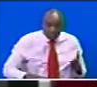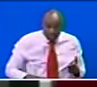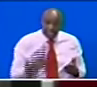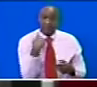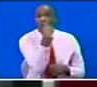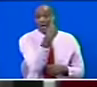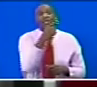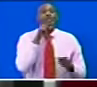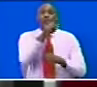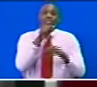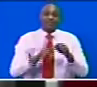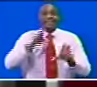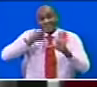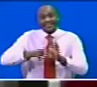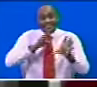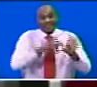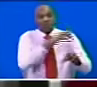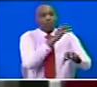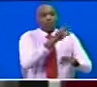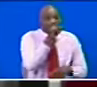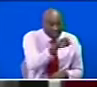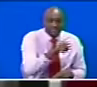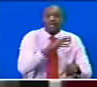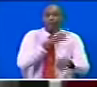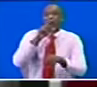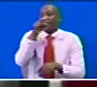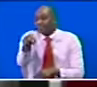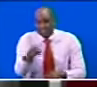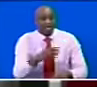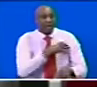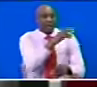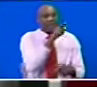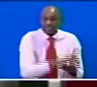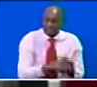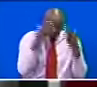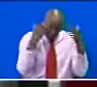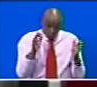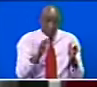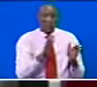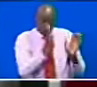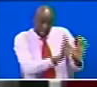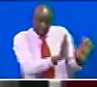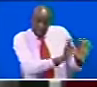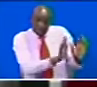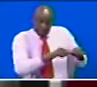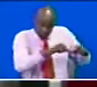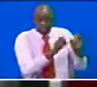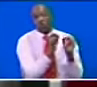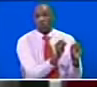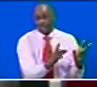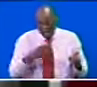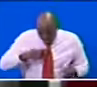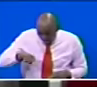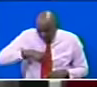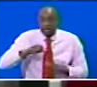ni kugawana viti kati ya viongozi kule Nairobi, sijui viti 3-4. Hiyo wanaanza kuendelea na hiyo. Sisi